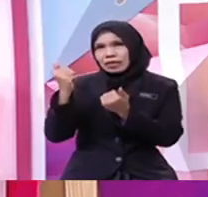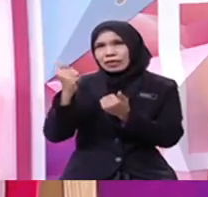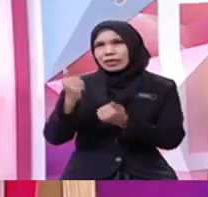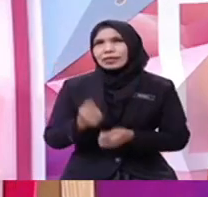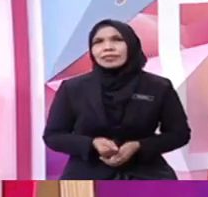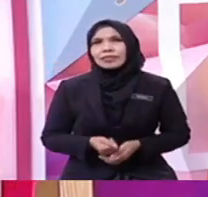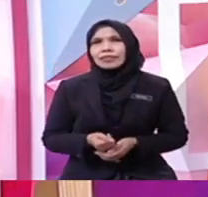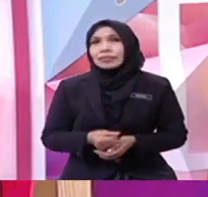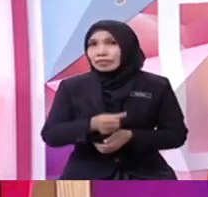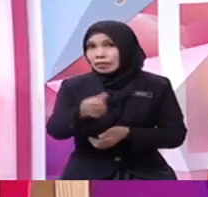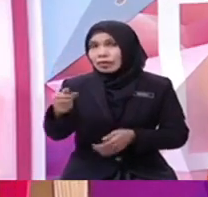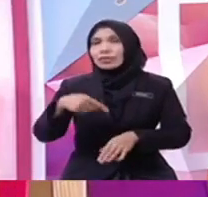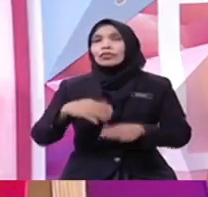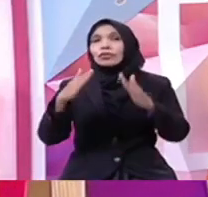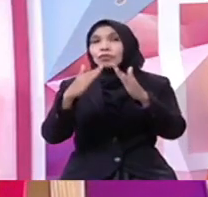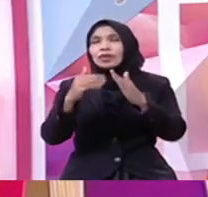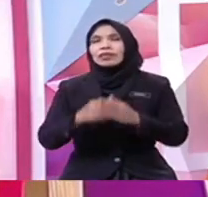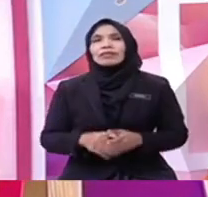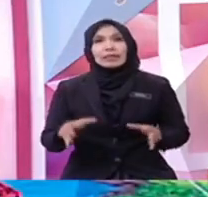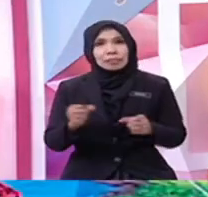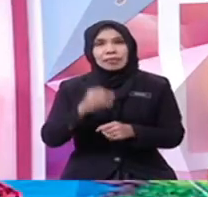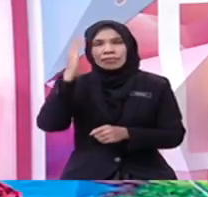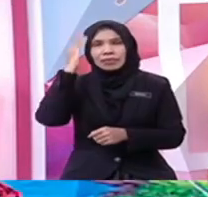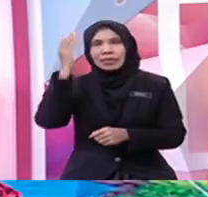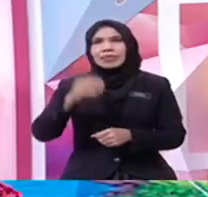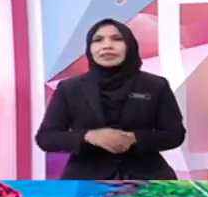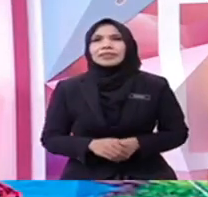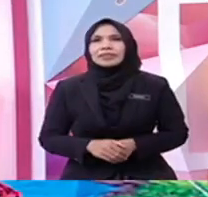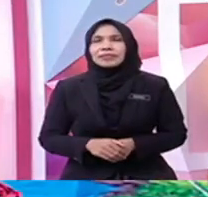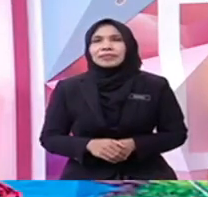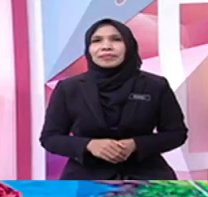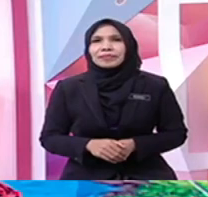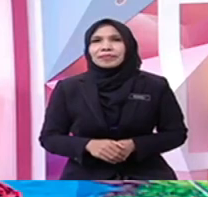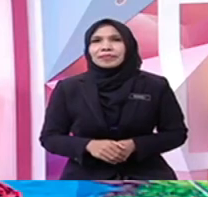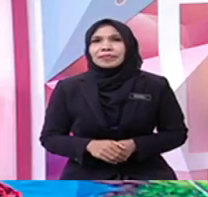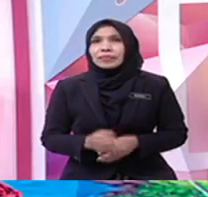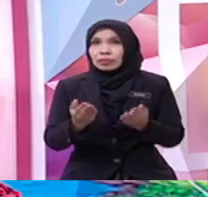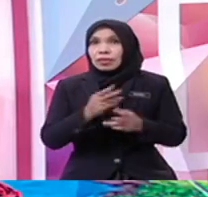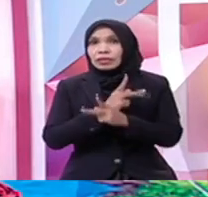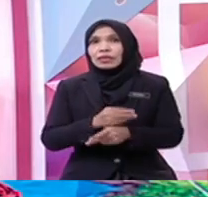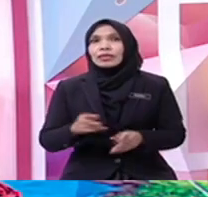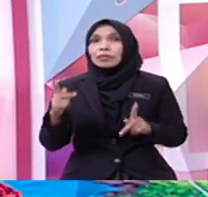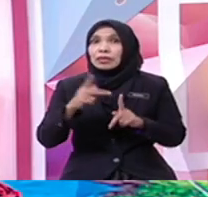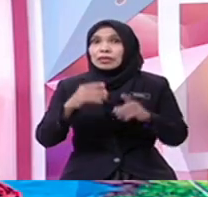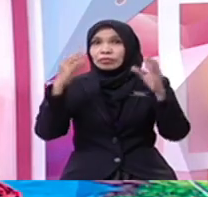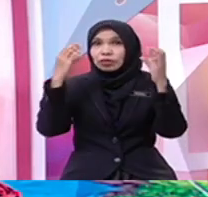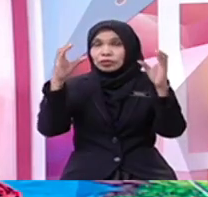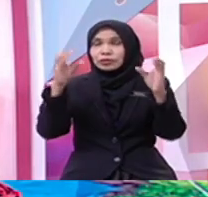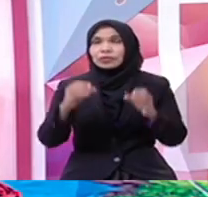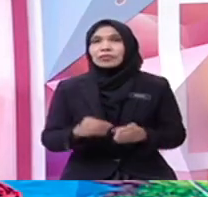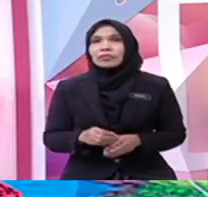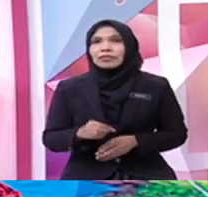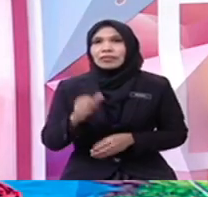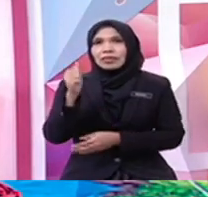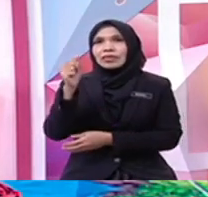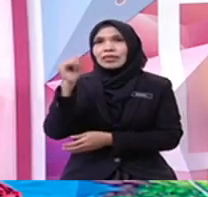ambil informasi ini ada juga cuma kasih selesaikan kepada Thiago Silva Inul atas kekuasaan sama manfaat dan juga cuma kasih kepada sekujur ubah